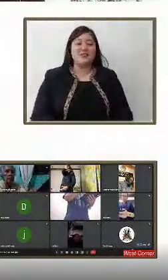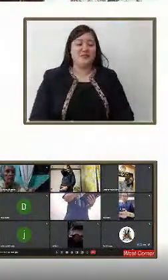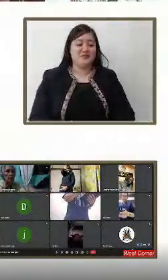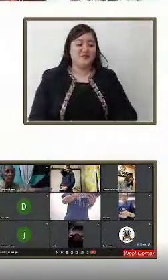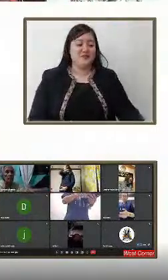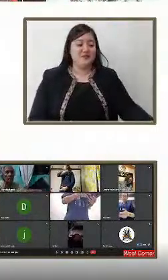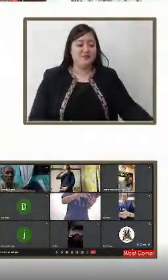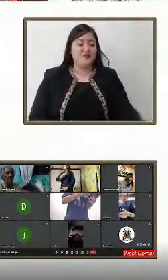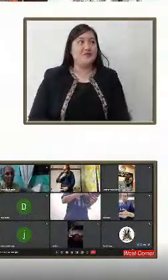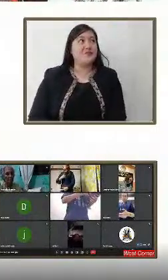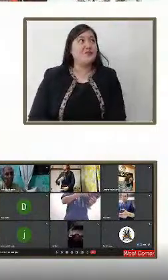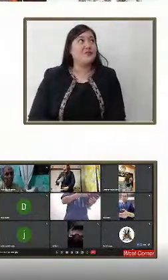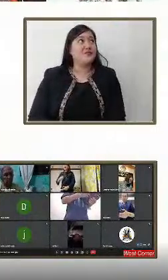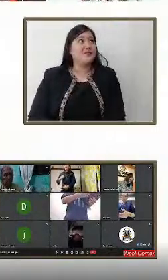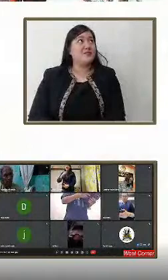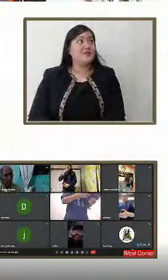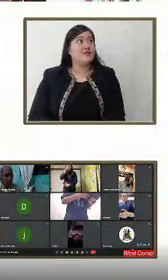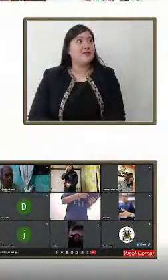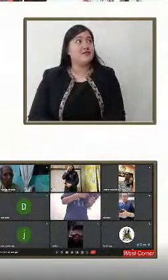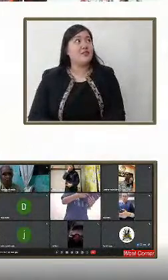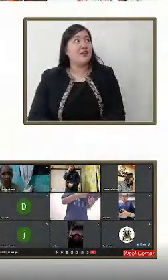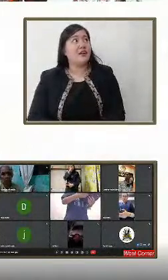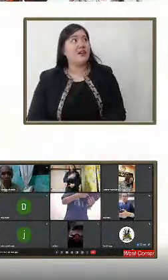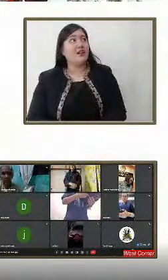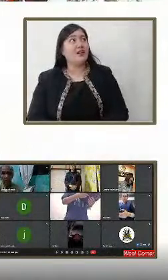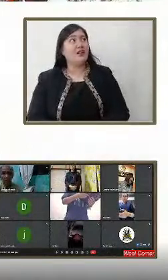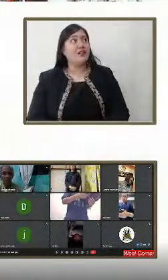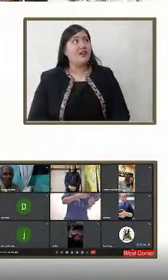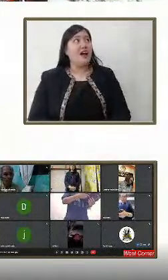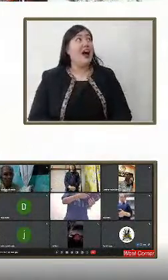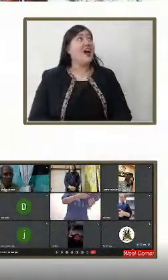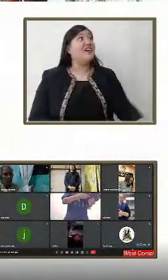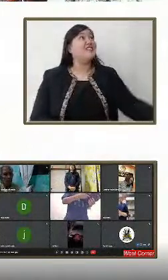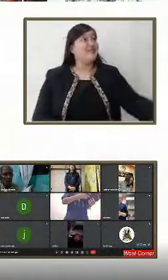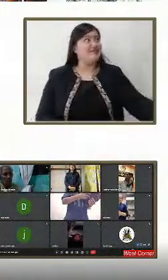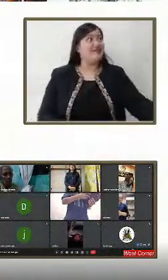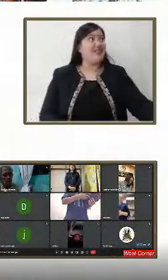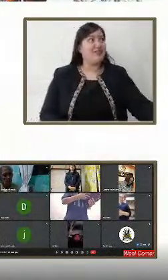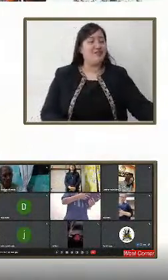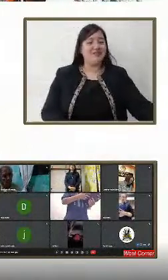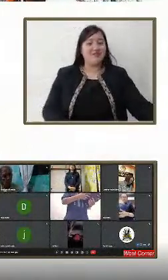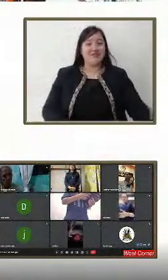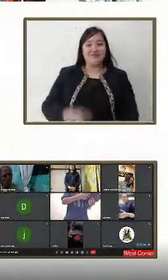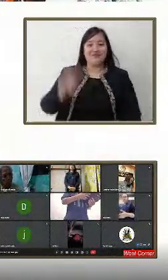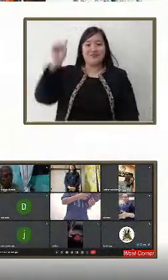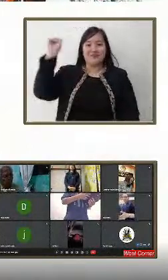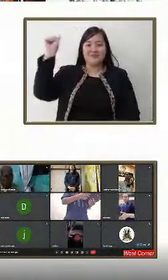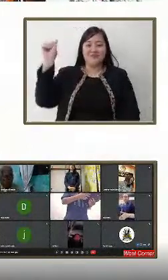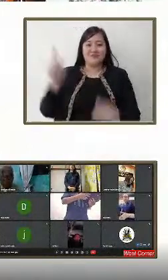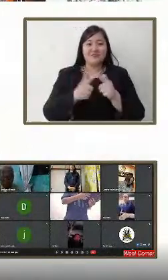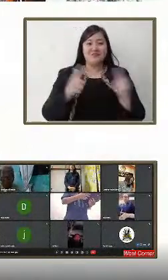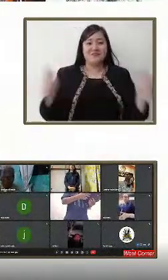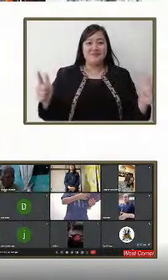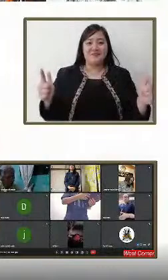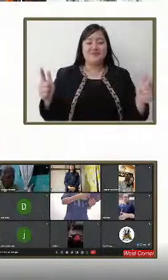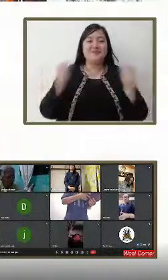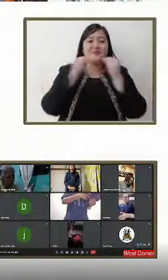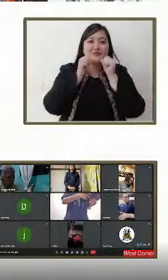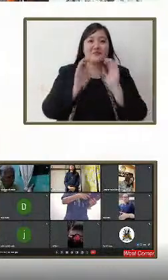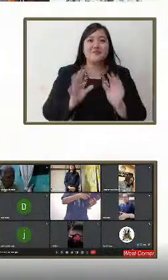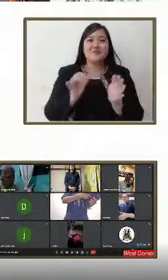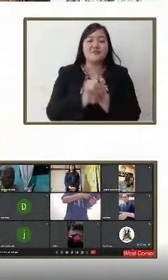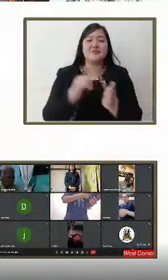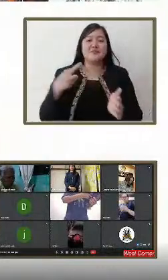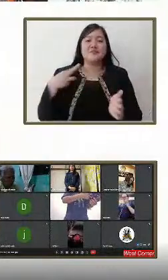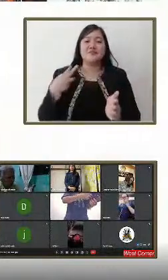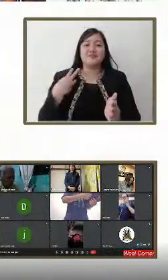Maraming salamat po, Owen Sir, sa malaking pribilehyo naman po na ako'y nagkatiwalaan niyo po sa